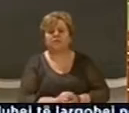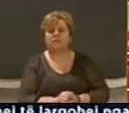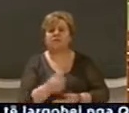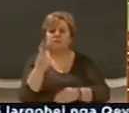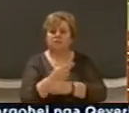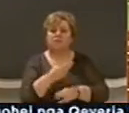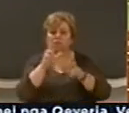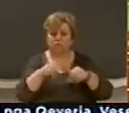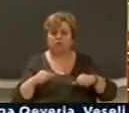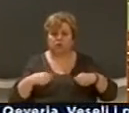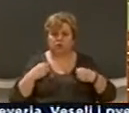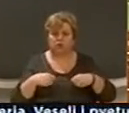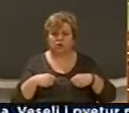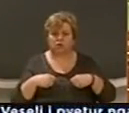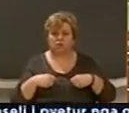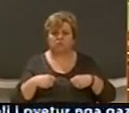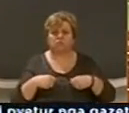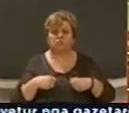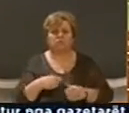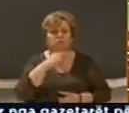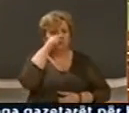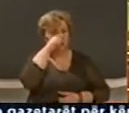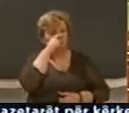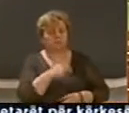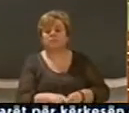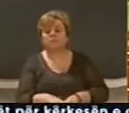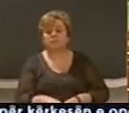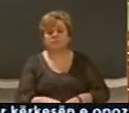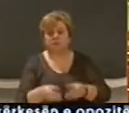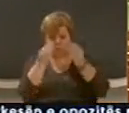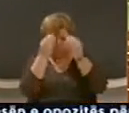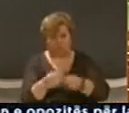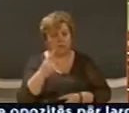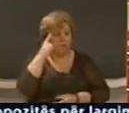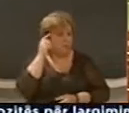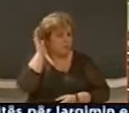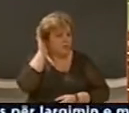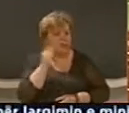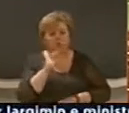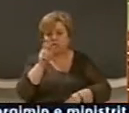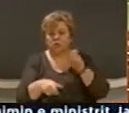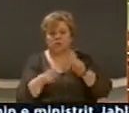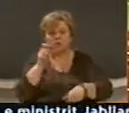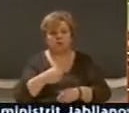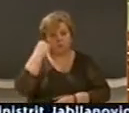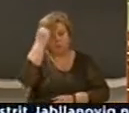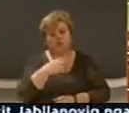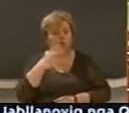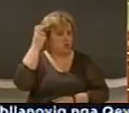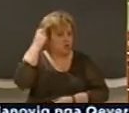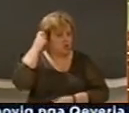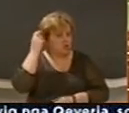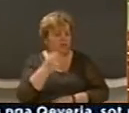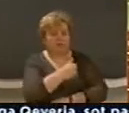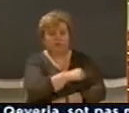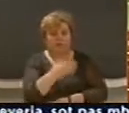ku mund të jetohet dinjitetshëm. I nderuar kryeministër, qytetarët e Kosovës që nga qeshori i vitit